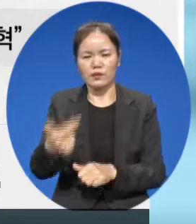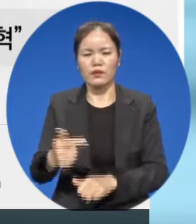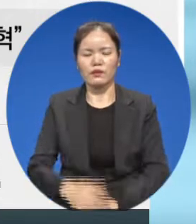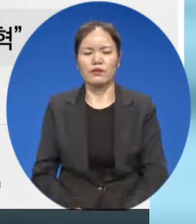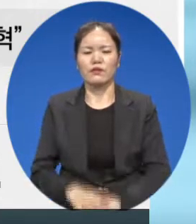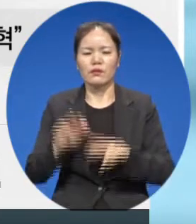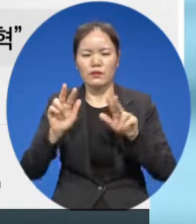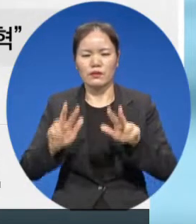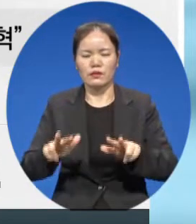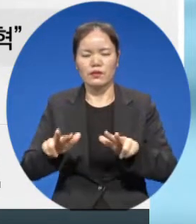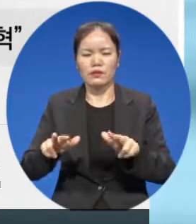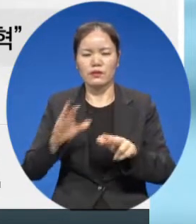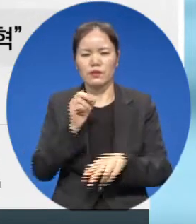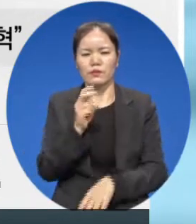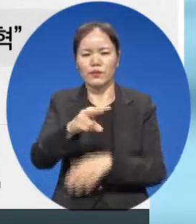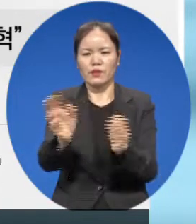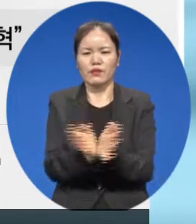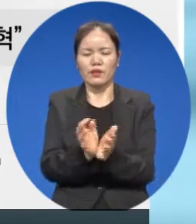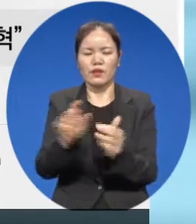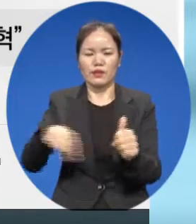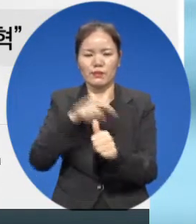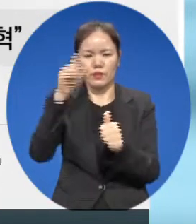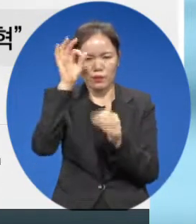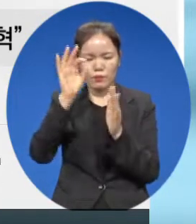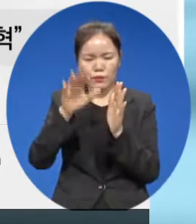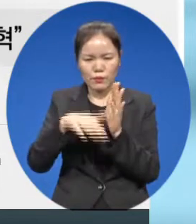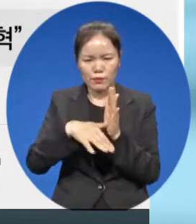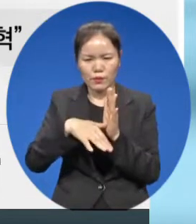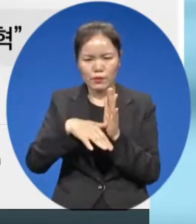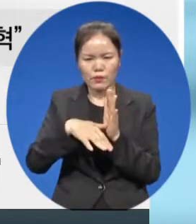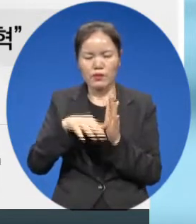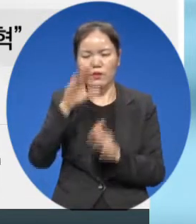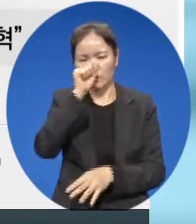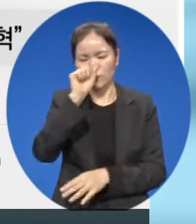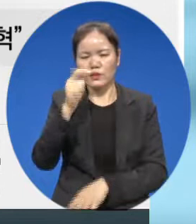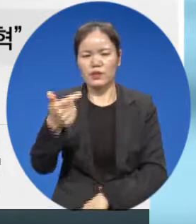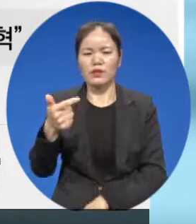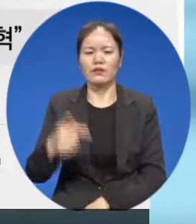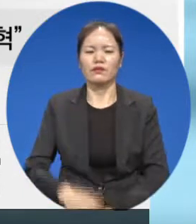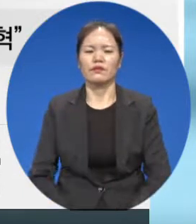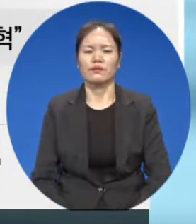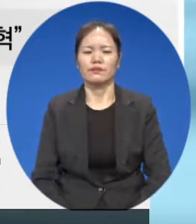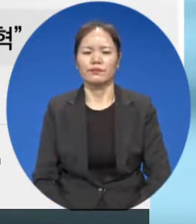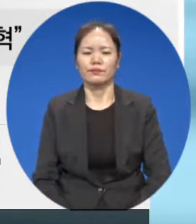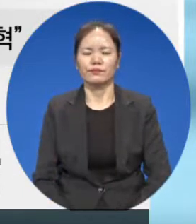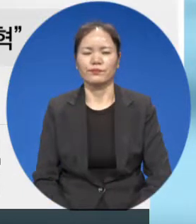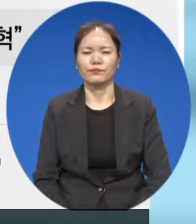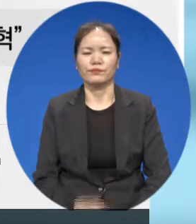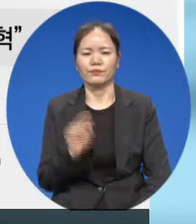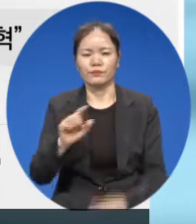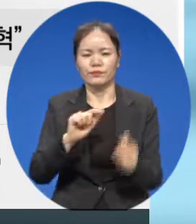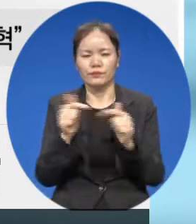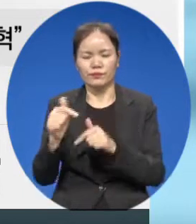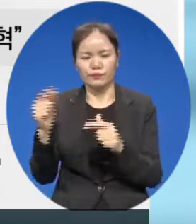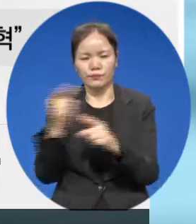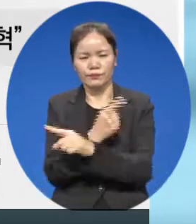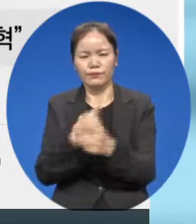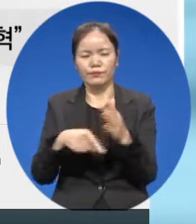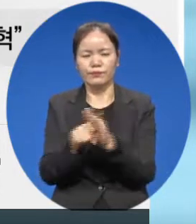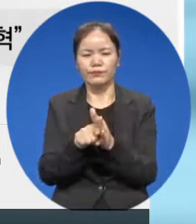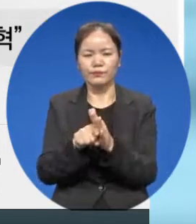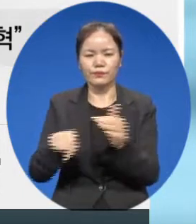여권에서는 분위기로 보면 상당히 안좋은 쪽으로 흘러가고 있잖아요 지금 여러가지 정황들이 그런 부분들을 반전 시키기 위해서는 이